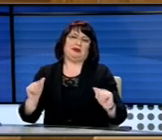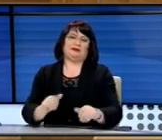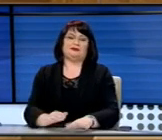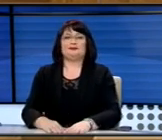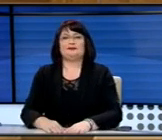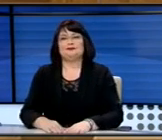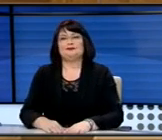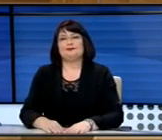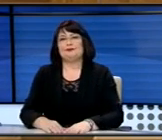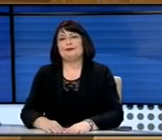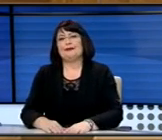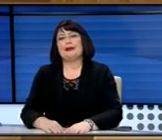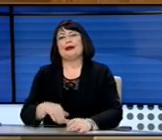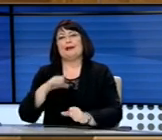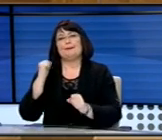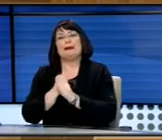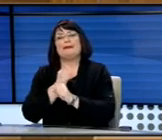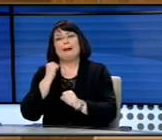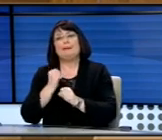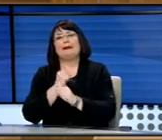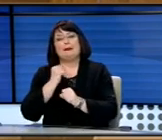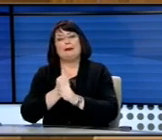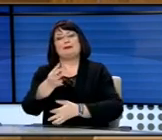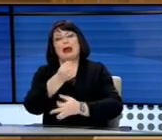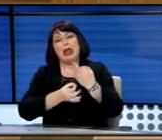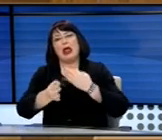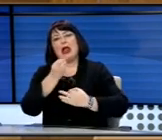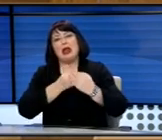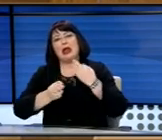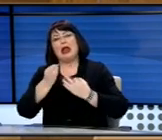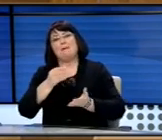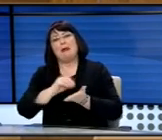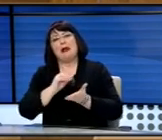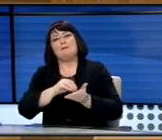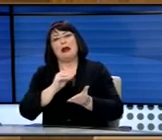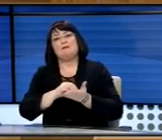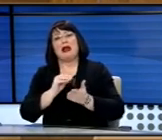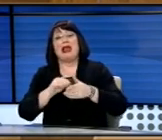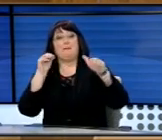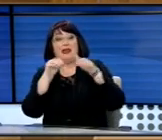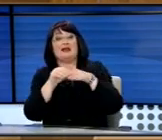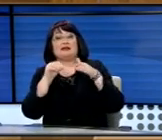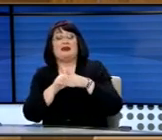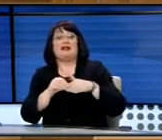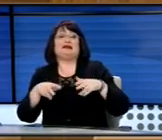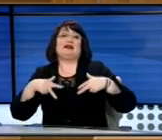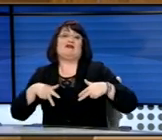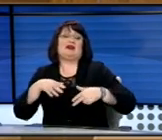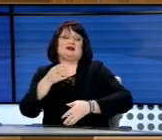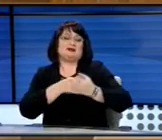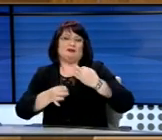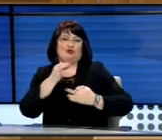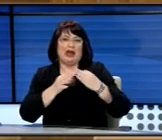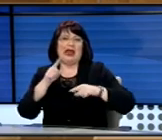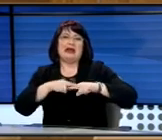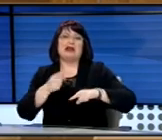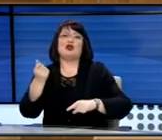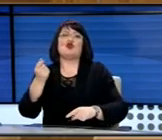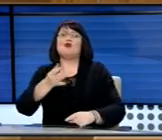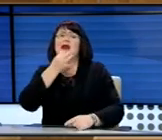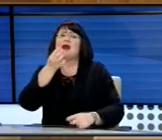έχετε λίγο ζαλίσει με το τελευταίο επίτευγμα της κυβέρνησής σας, αυτό των επενδύσεων στην ελληνική οικονομία, ας πούμε